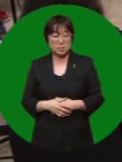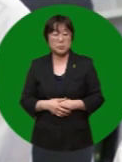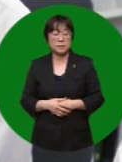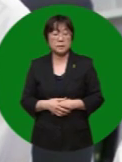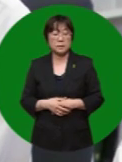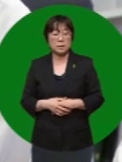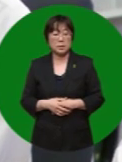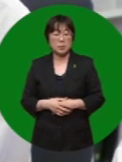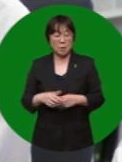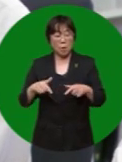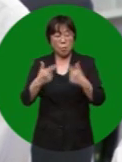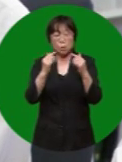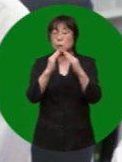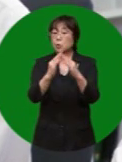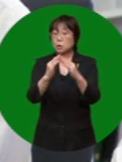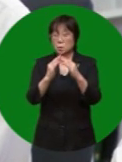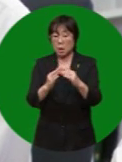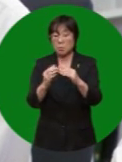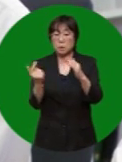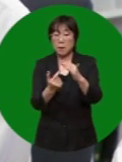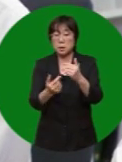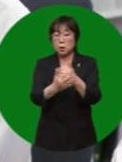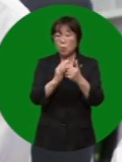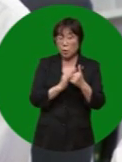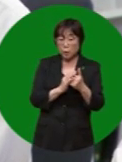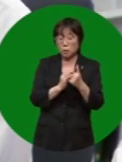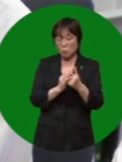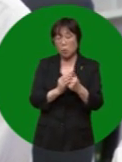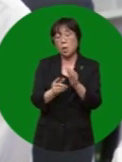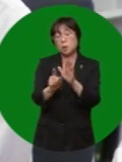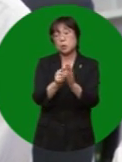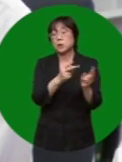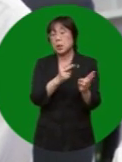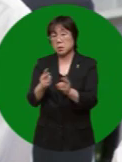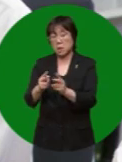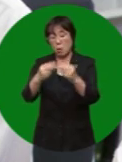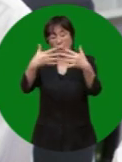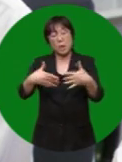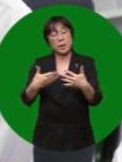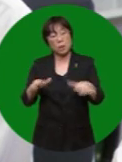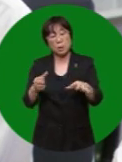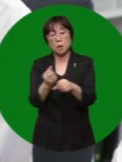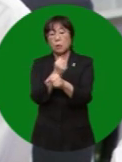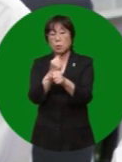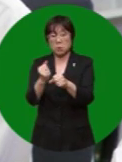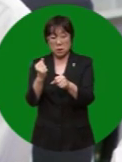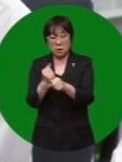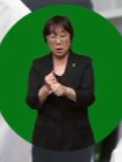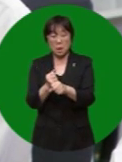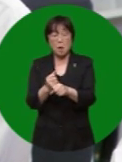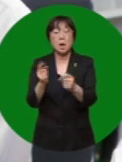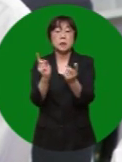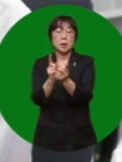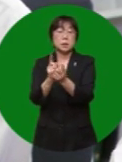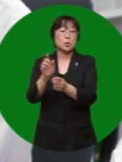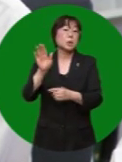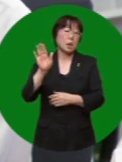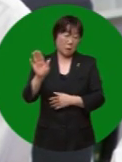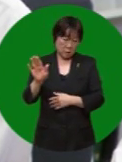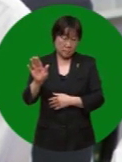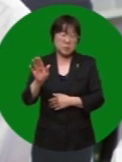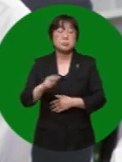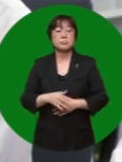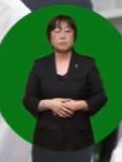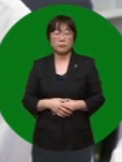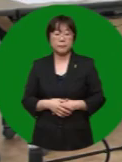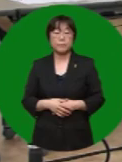。木造住宅の耐震補強の助成制度にはバリアフリー工事というのは対象にはしていただ